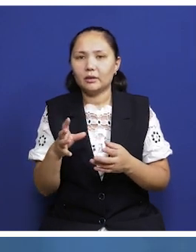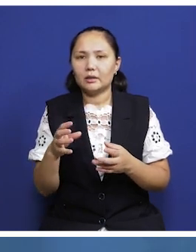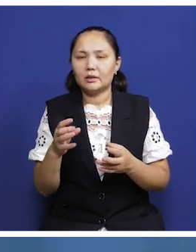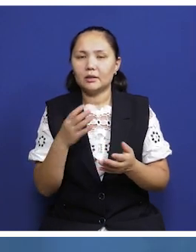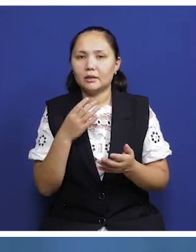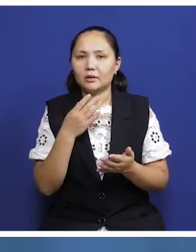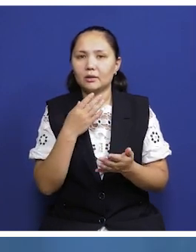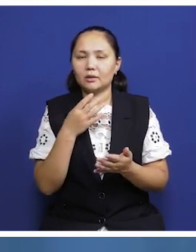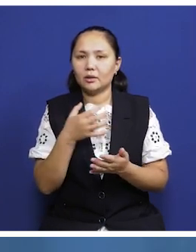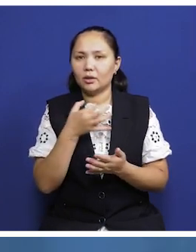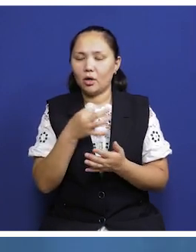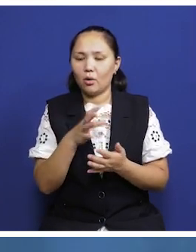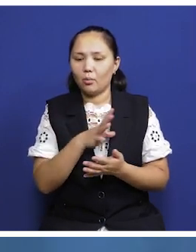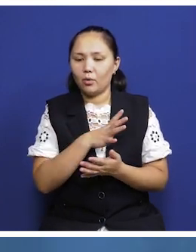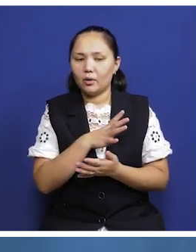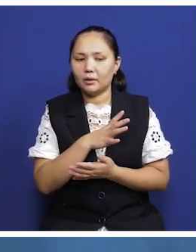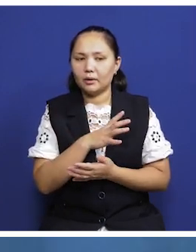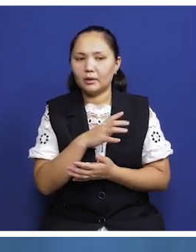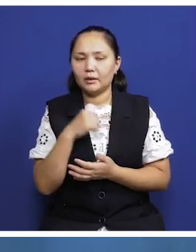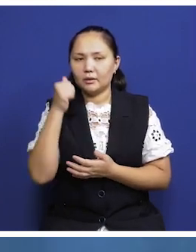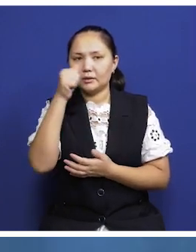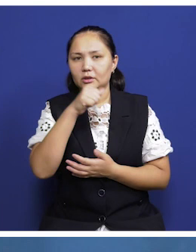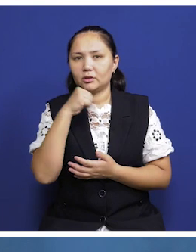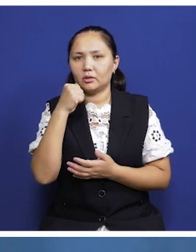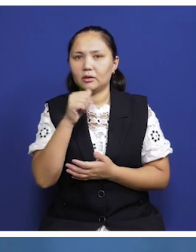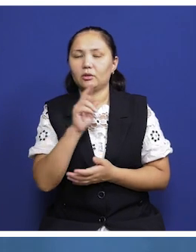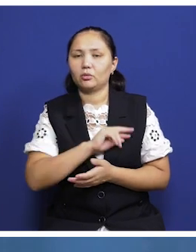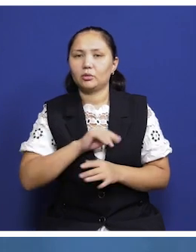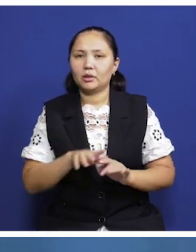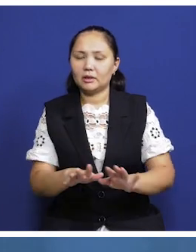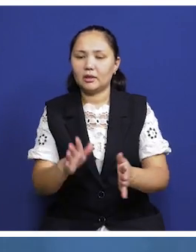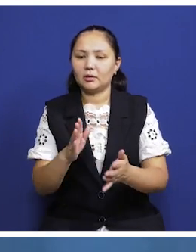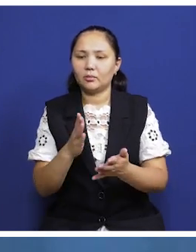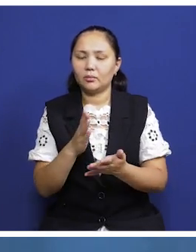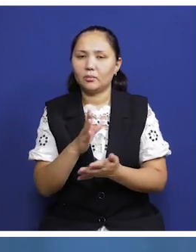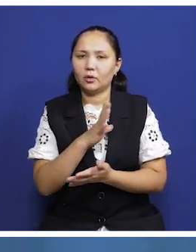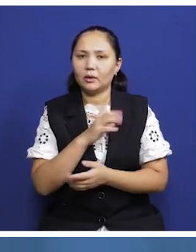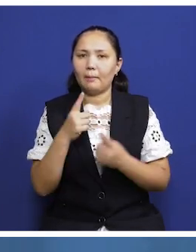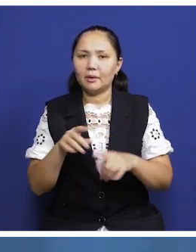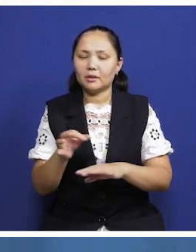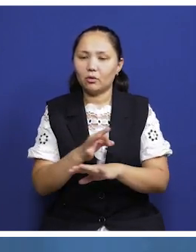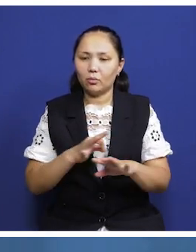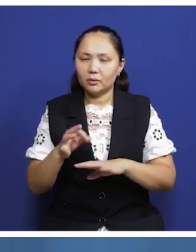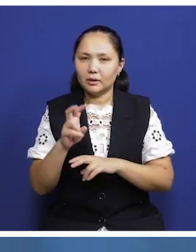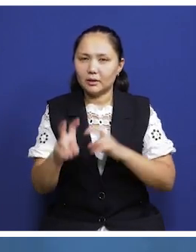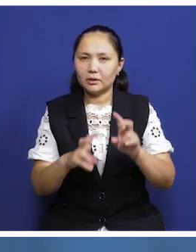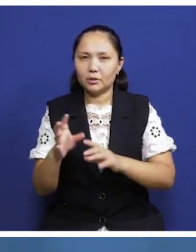Бұндай жұмысты жылмен жыл өткізіп отырамыз. Себебі басқа облыстарда да біз зерттеп қарап